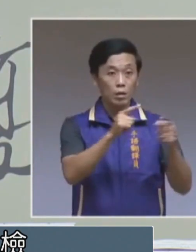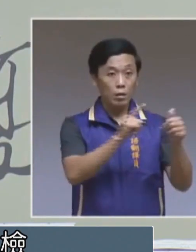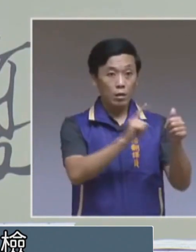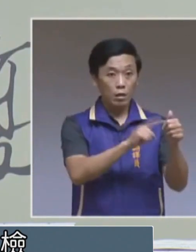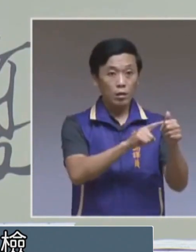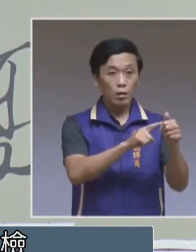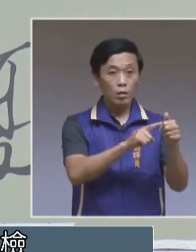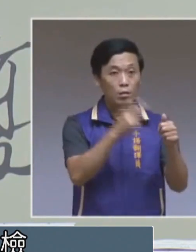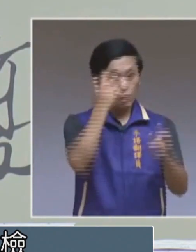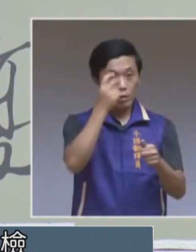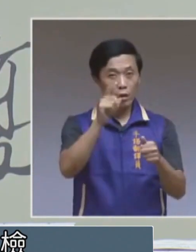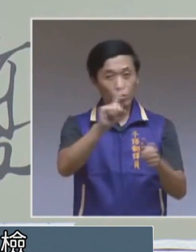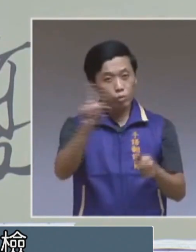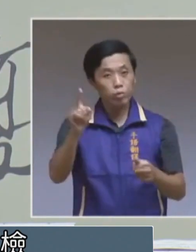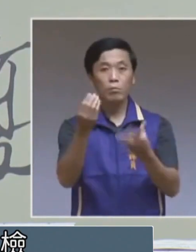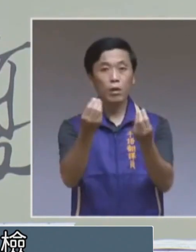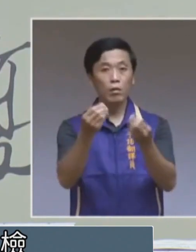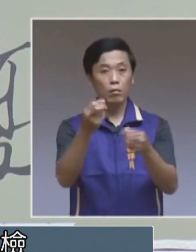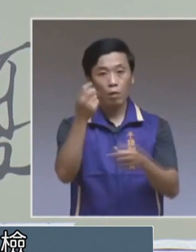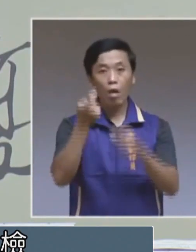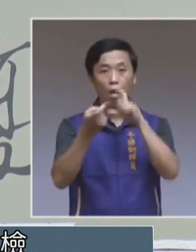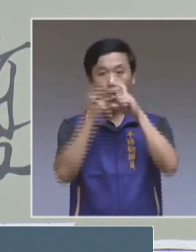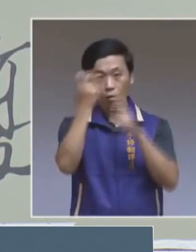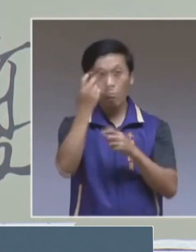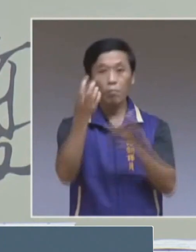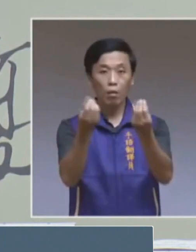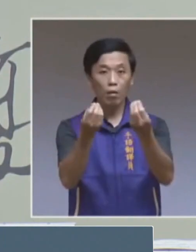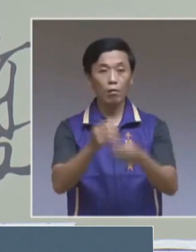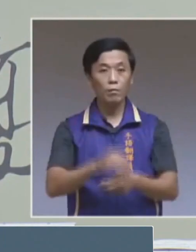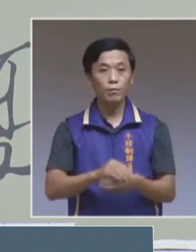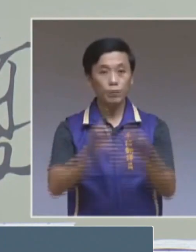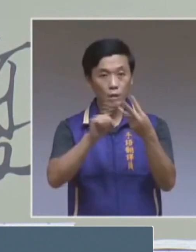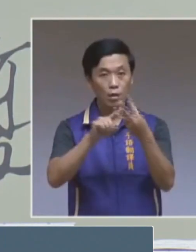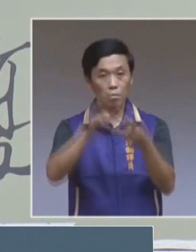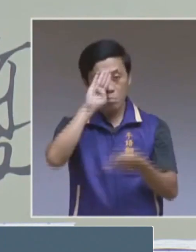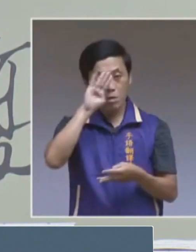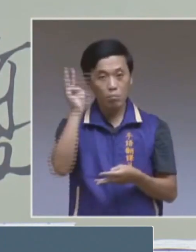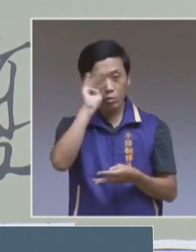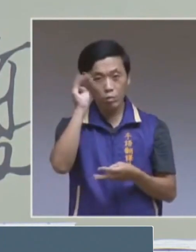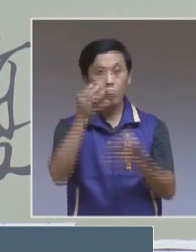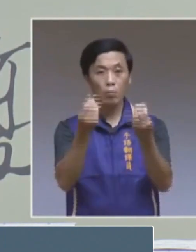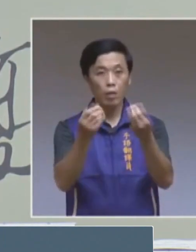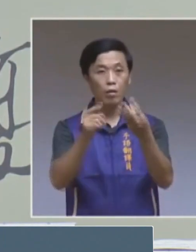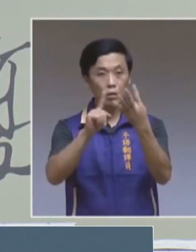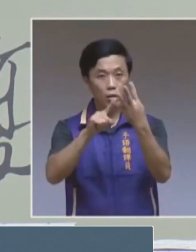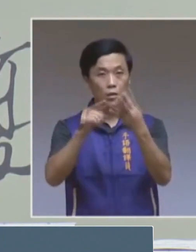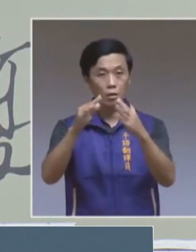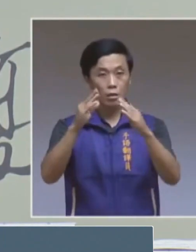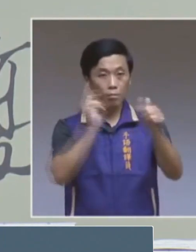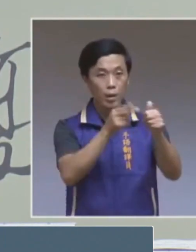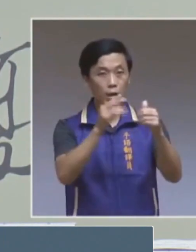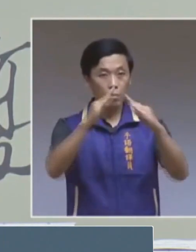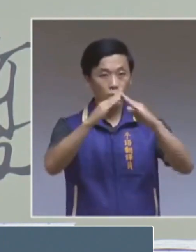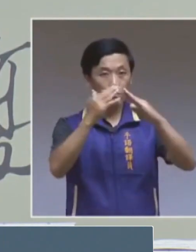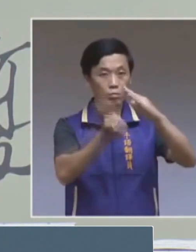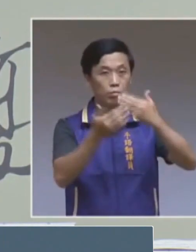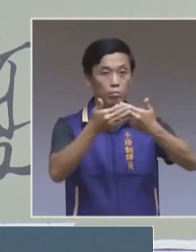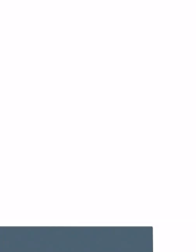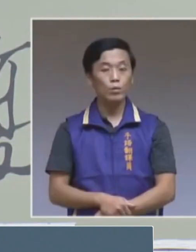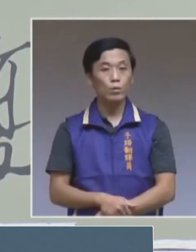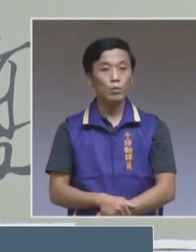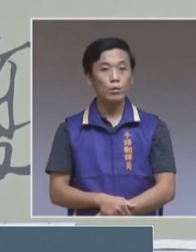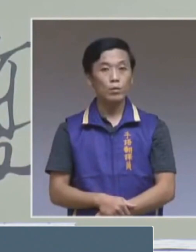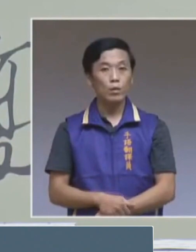查，没有筛检，也没有疫调，也没有隔离，所以这个人就帮他出